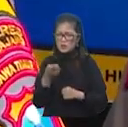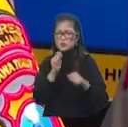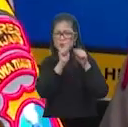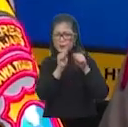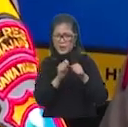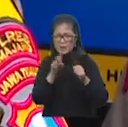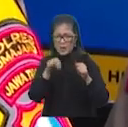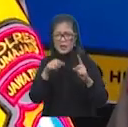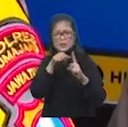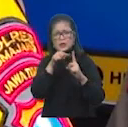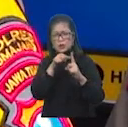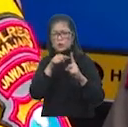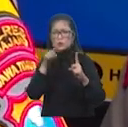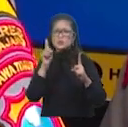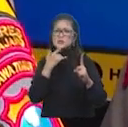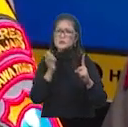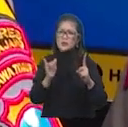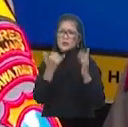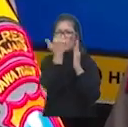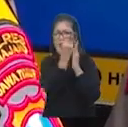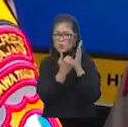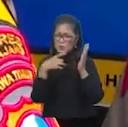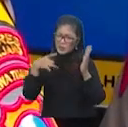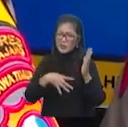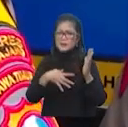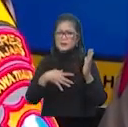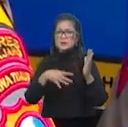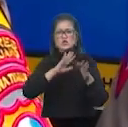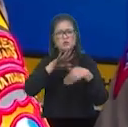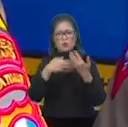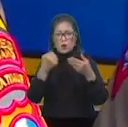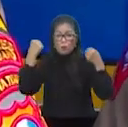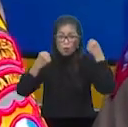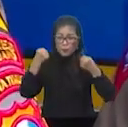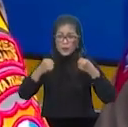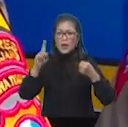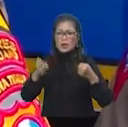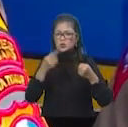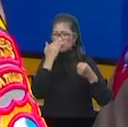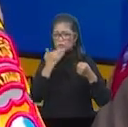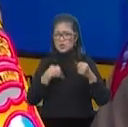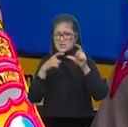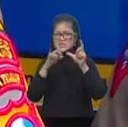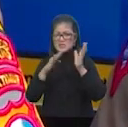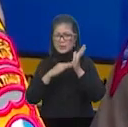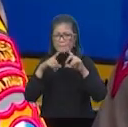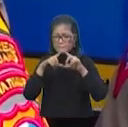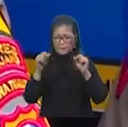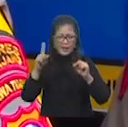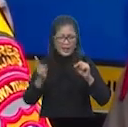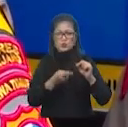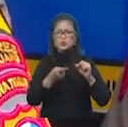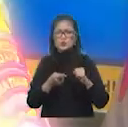melakukan penertiban terhadap supir-supir dump truk penambang pasir. Karena resiko atau potensi